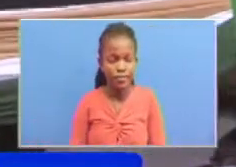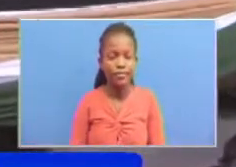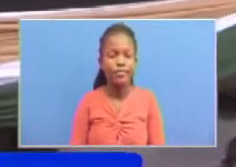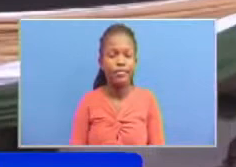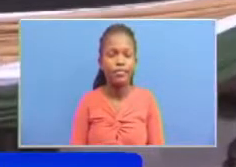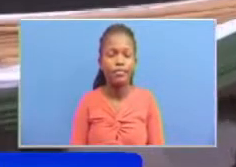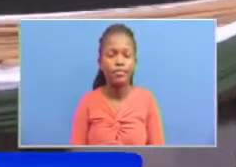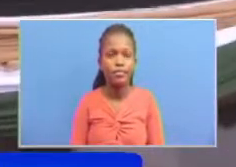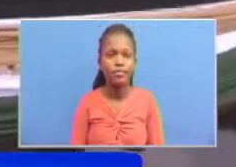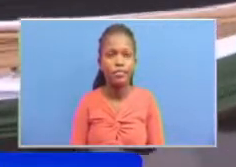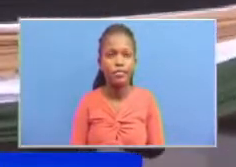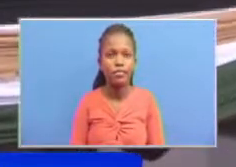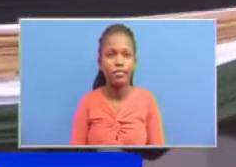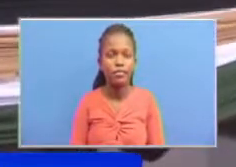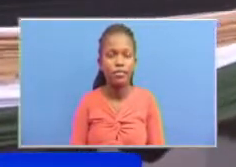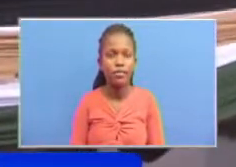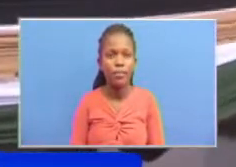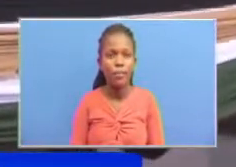kata. Asusi matusi.